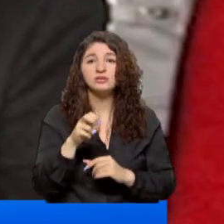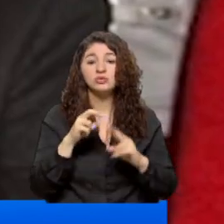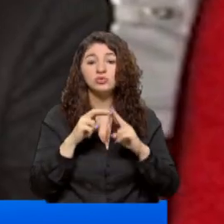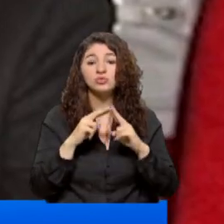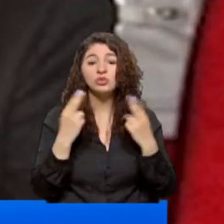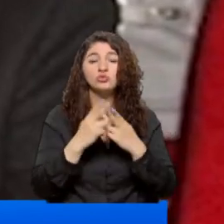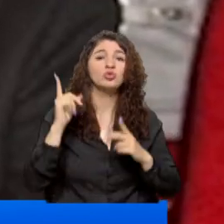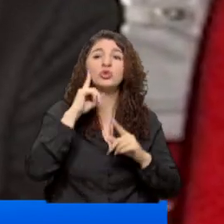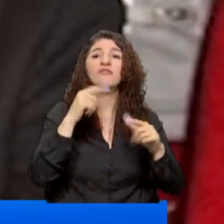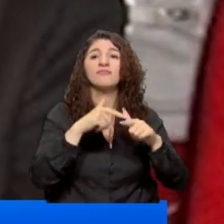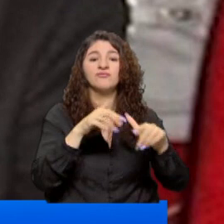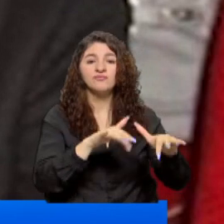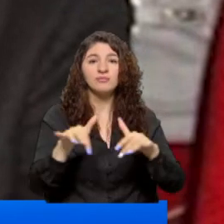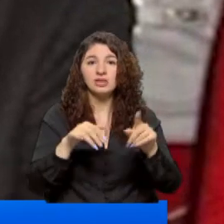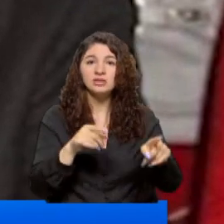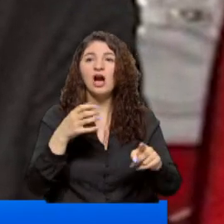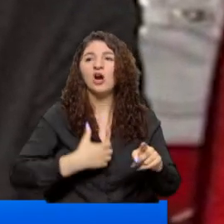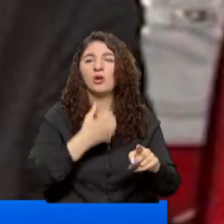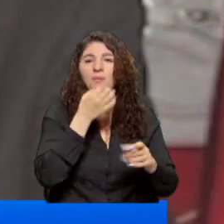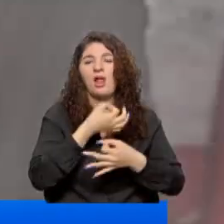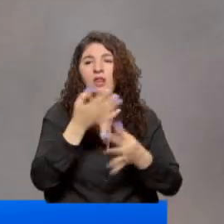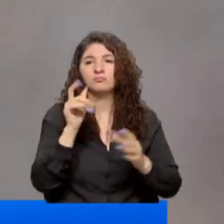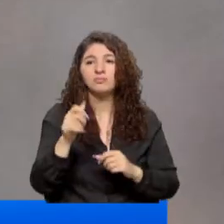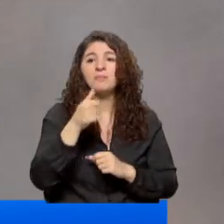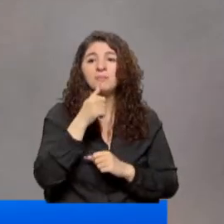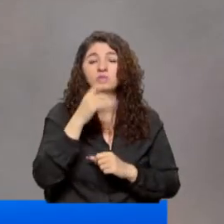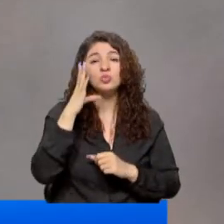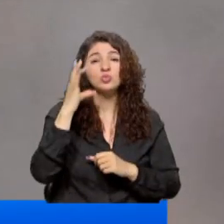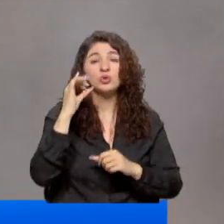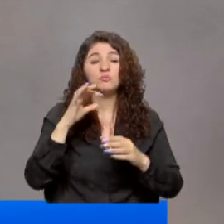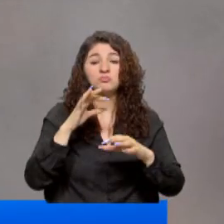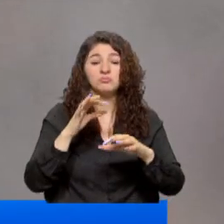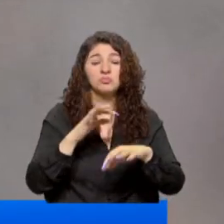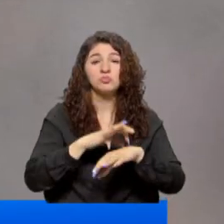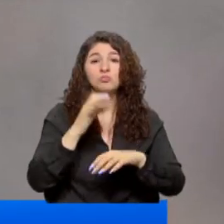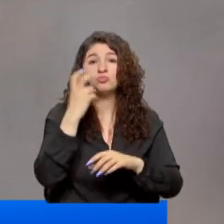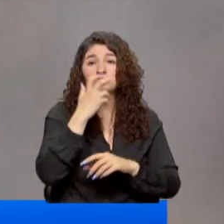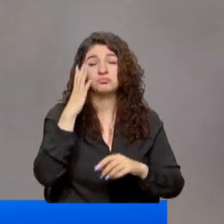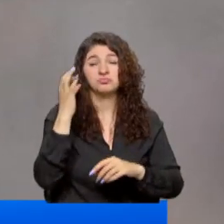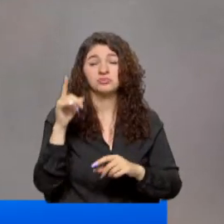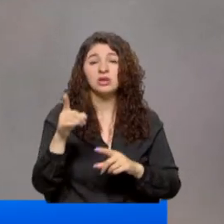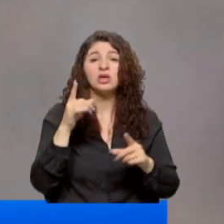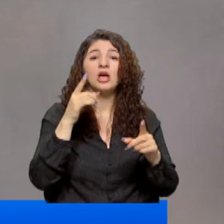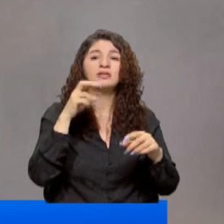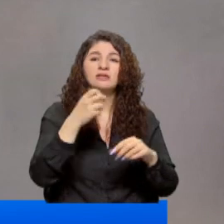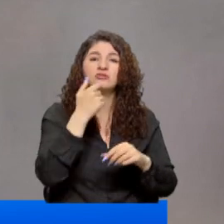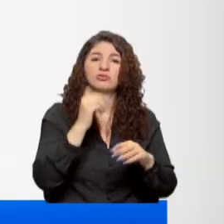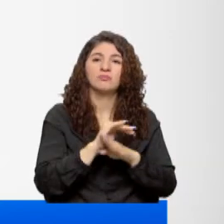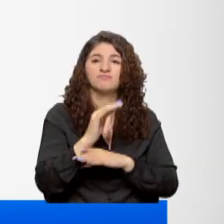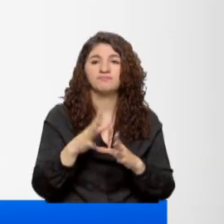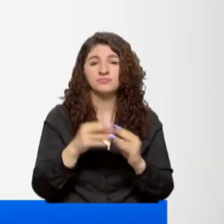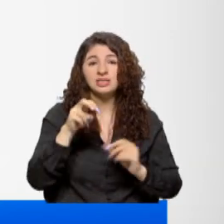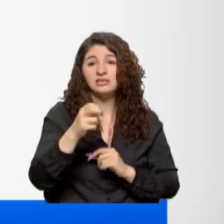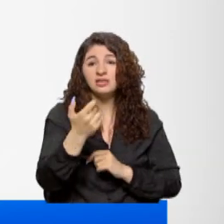dünyaca ünlü Piyanist Fazıl Say acı haberi böyle duyurdu babası Usta müzikolog Ahmet Say 86 yaşında hayata veda